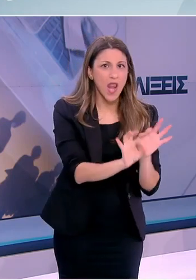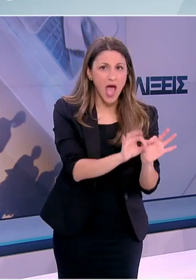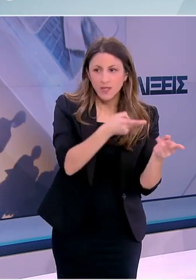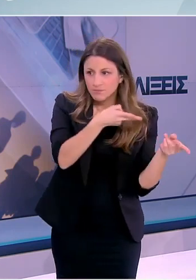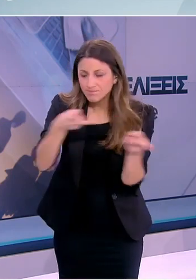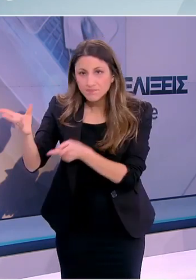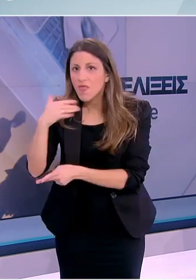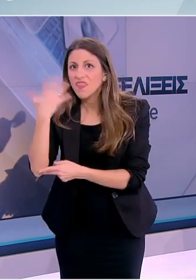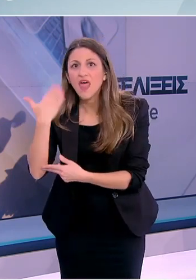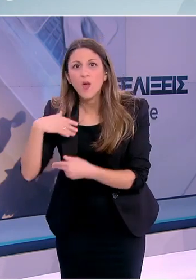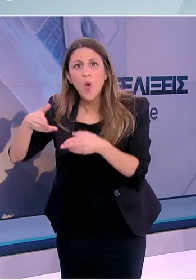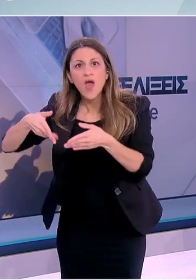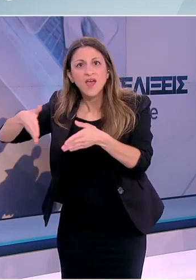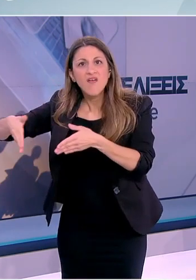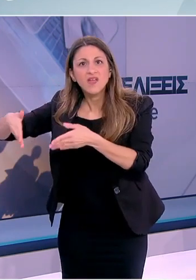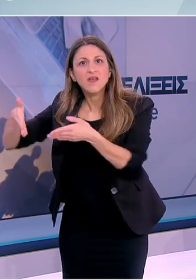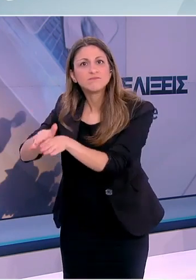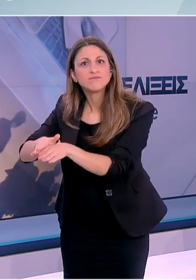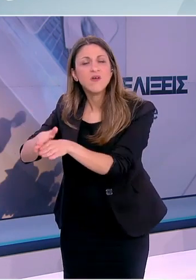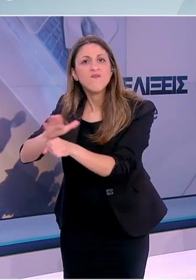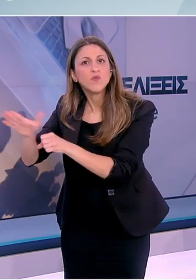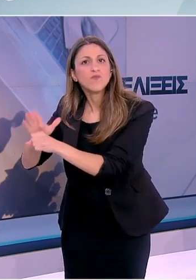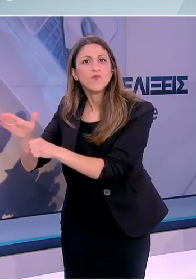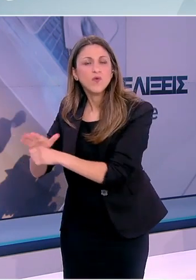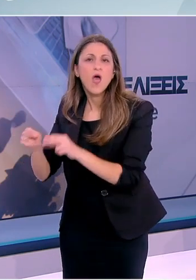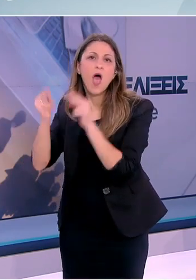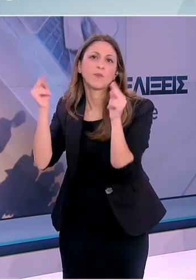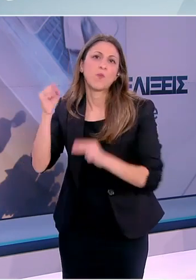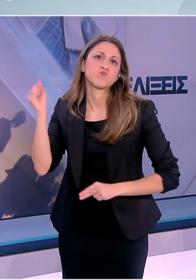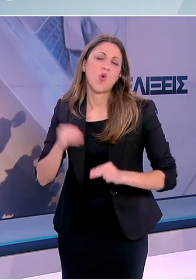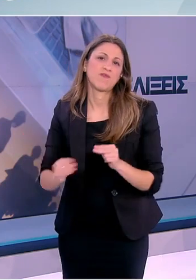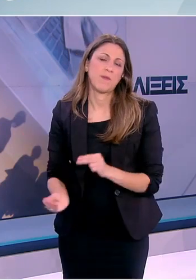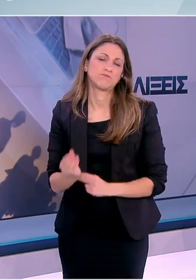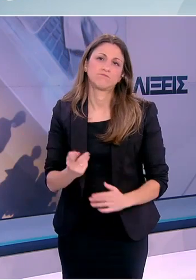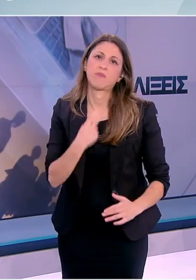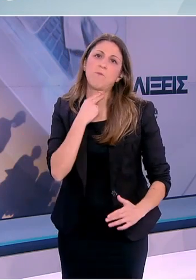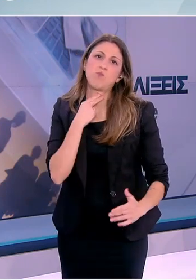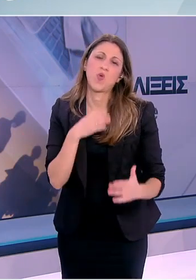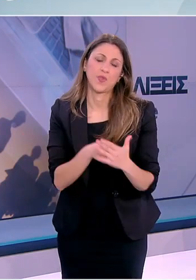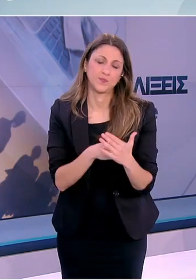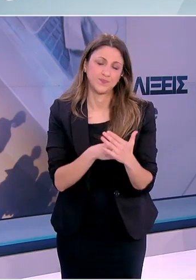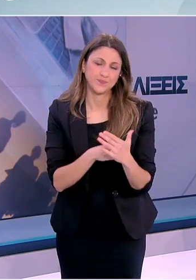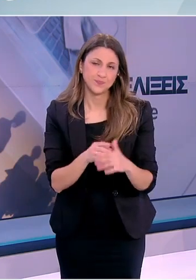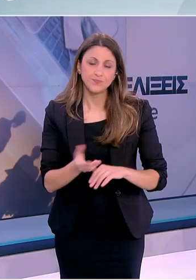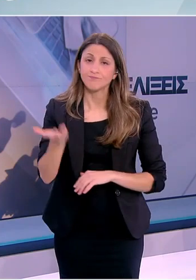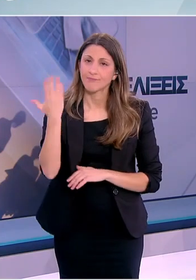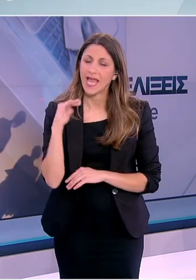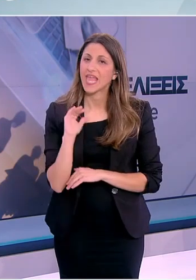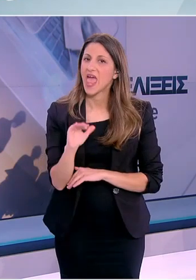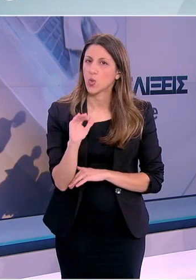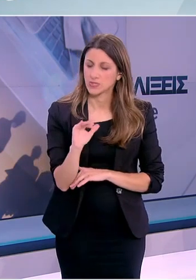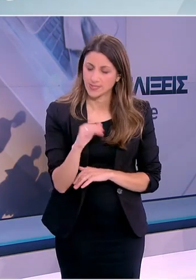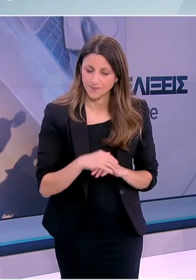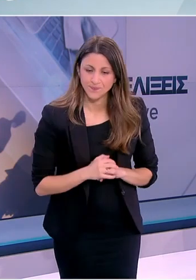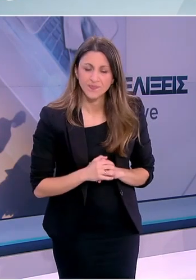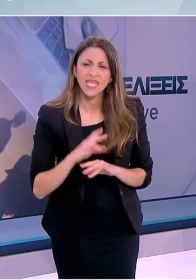αυτή την επάρκεια που έχεις σε πολύ γρήγορο χρόνο. Η κυρία Γκουρίδη από το newsforhealth.gr και τα